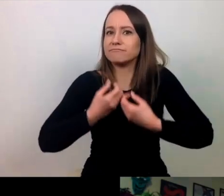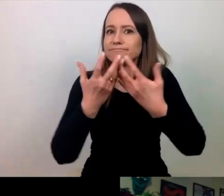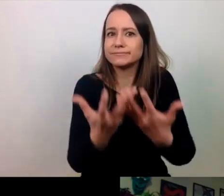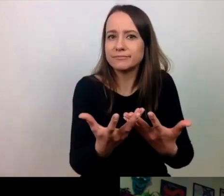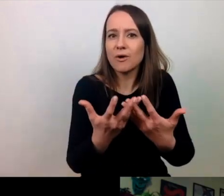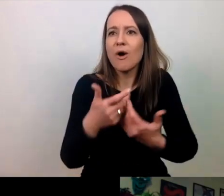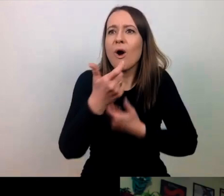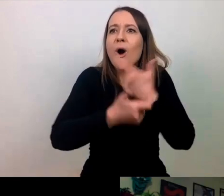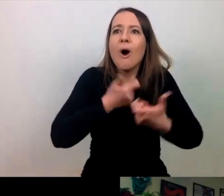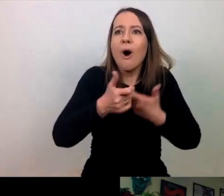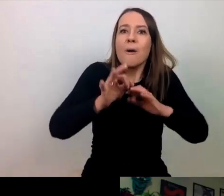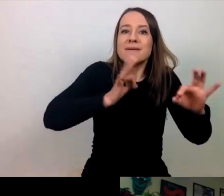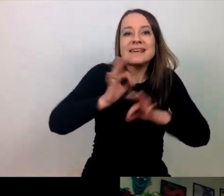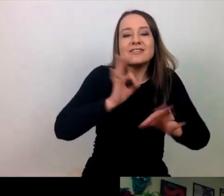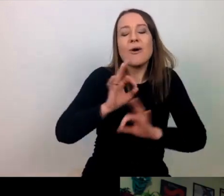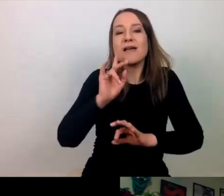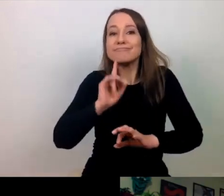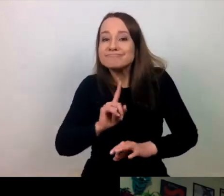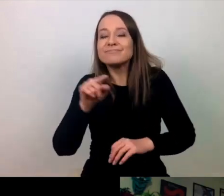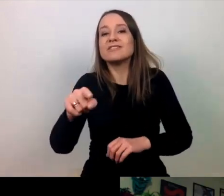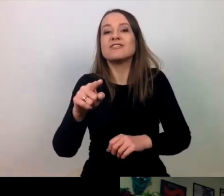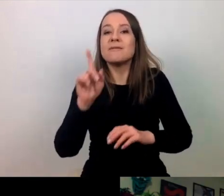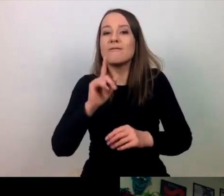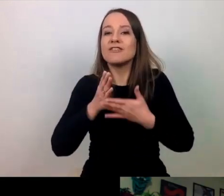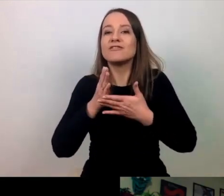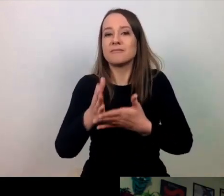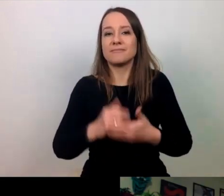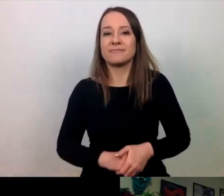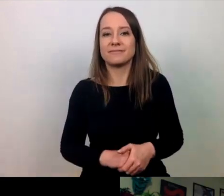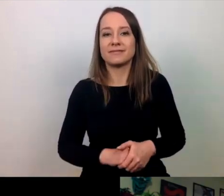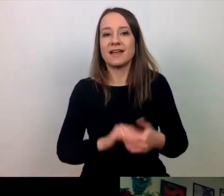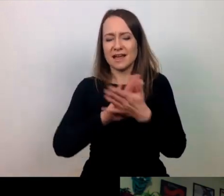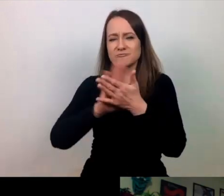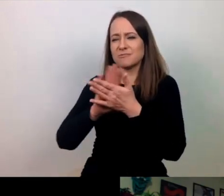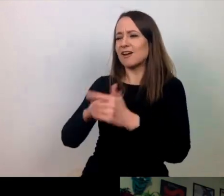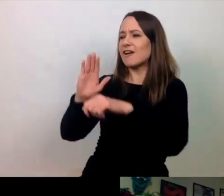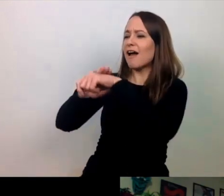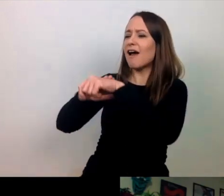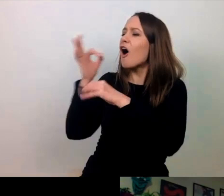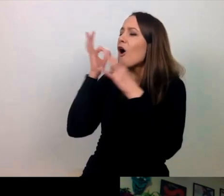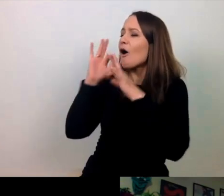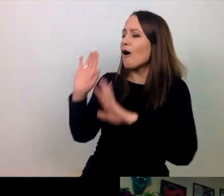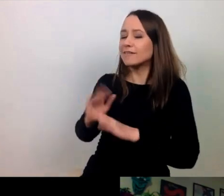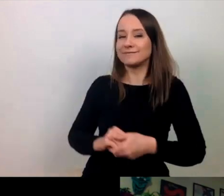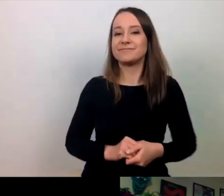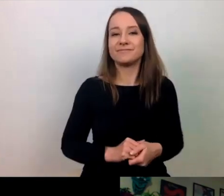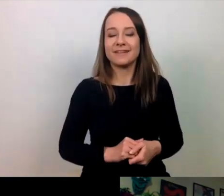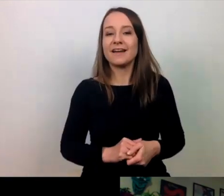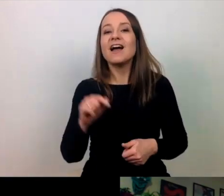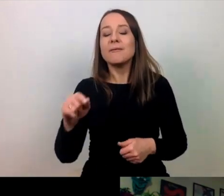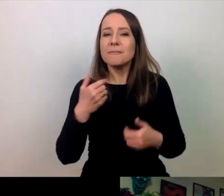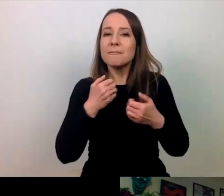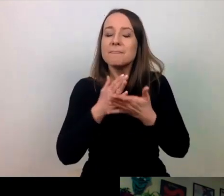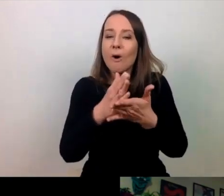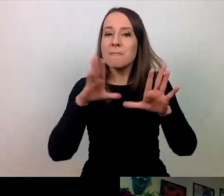fikcyjne historie też po to, żeby no, poradzić sobie, zostaw kmicic, przepraszam, żeby poradzić sobie z tymi trudnymi wydarzeniami.